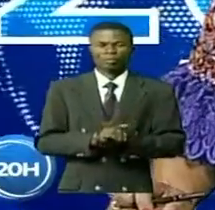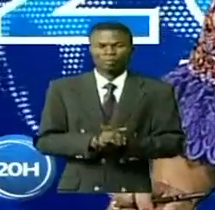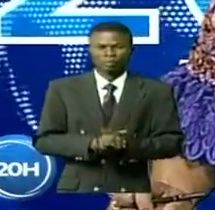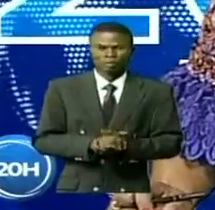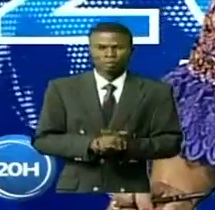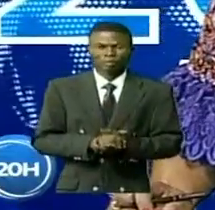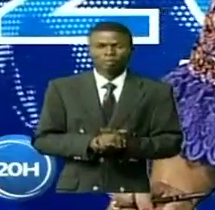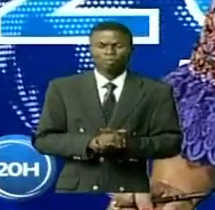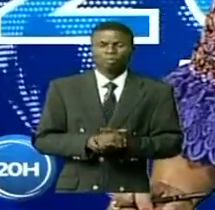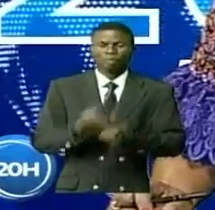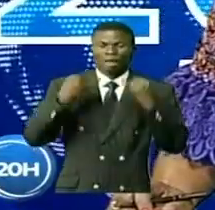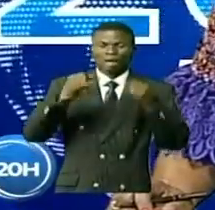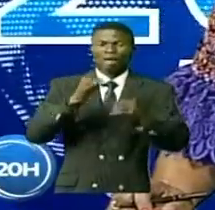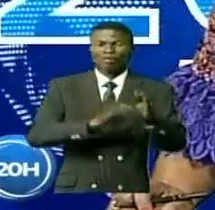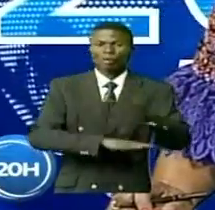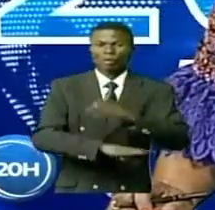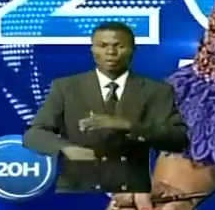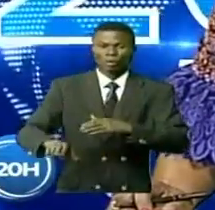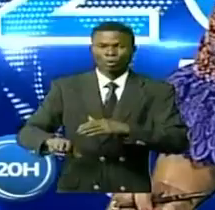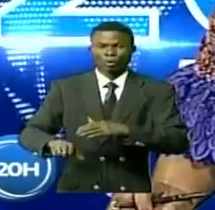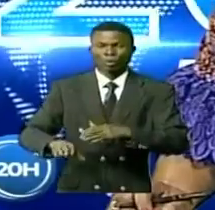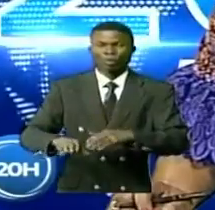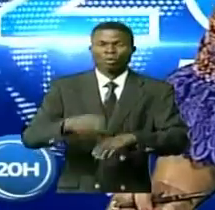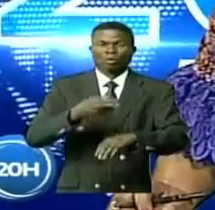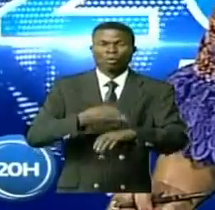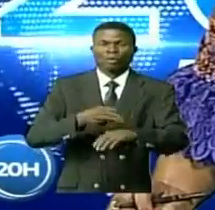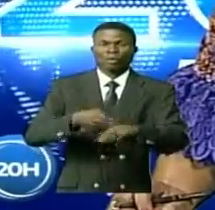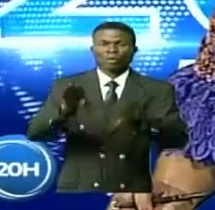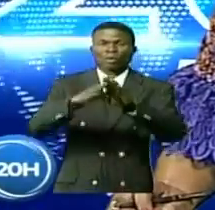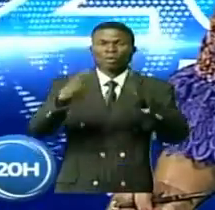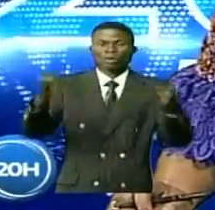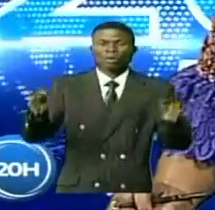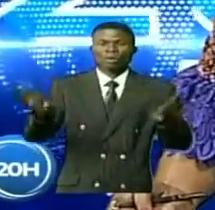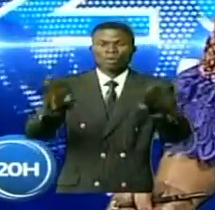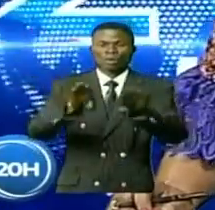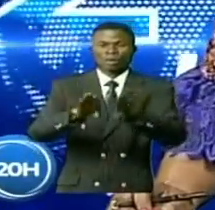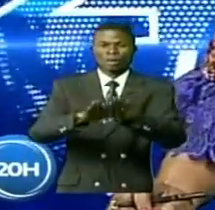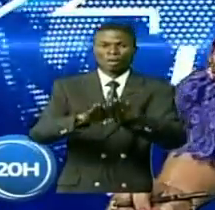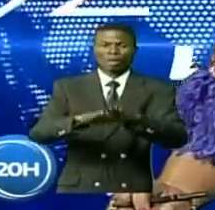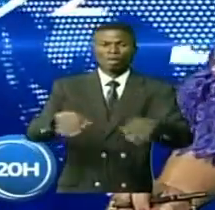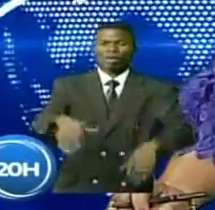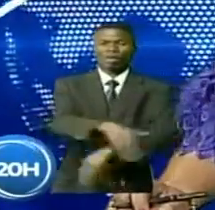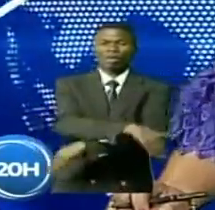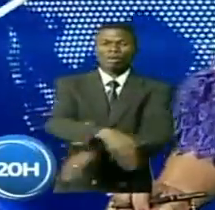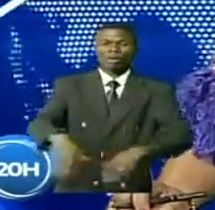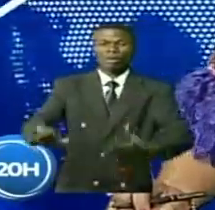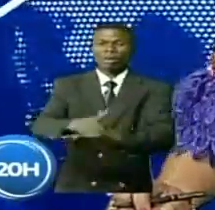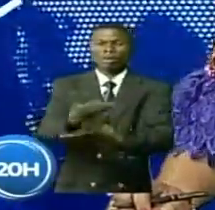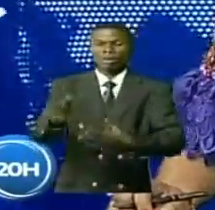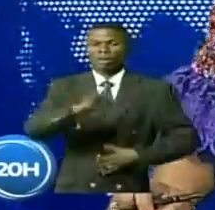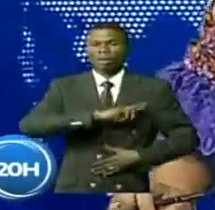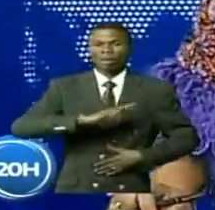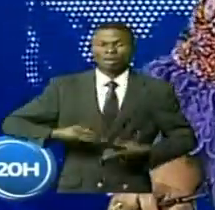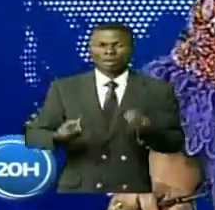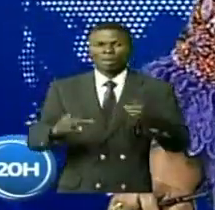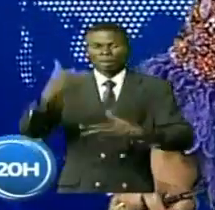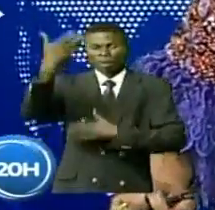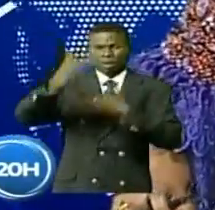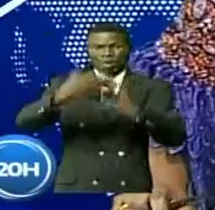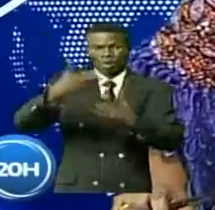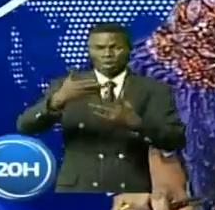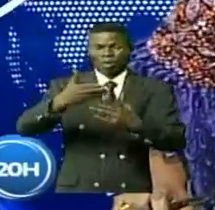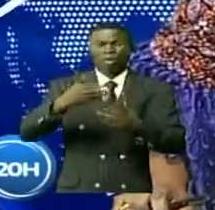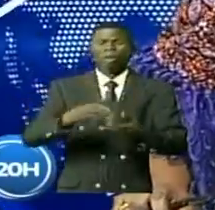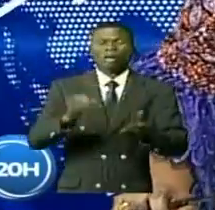Et aux dernières nouvelles, nous apprenons que les heures pour l'ouverture de la fermeture des frontières entre la RDC et le Rwanda ont été